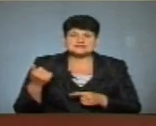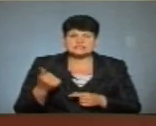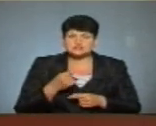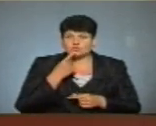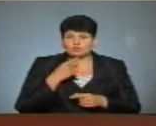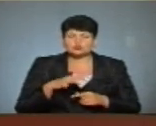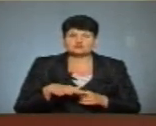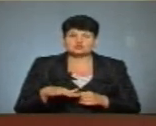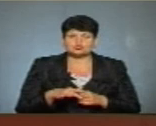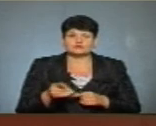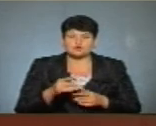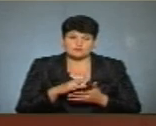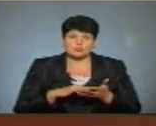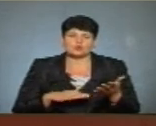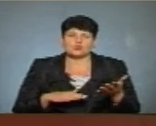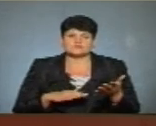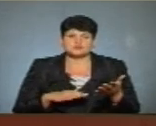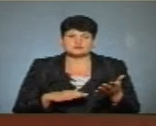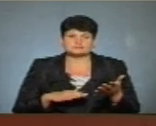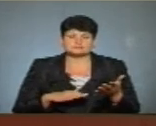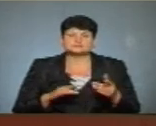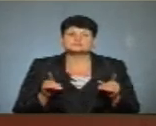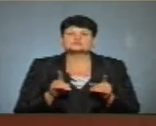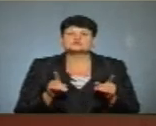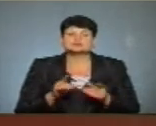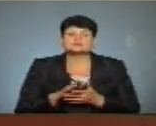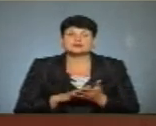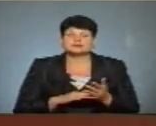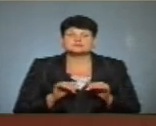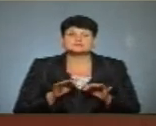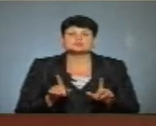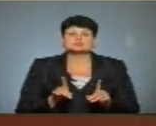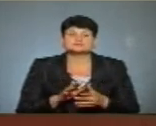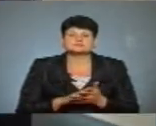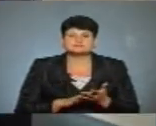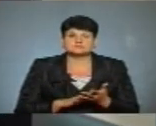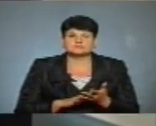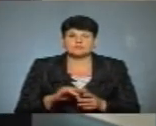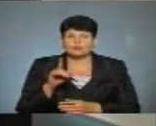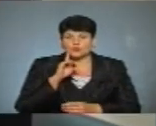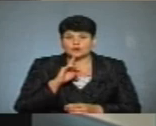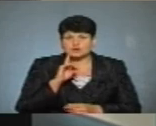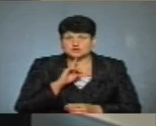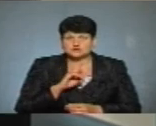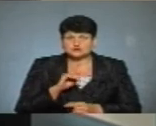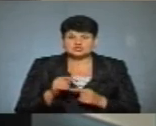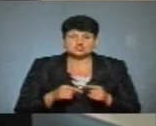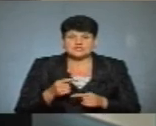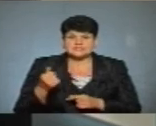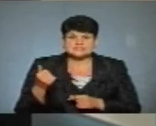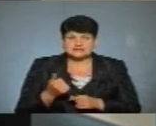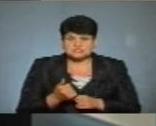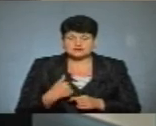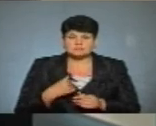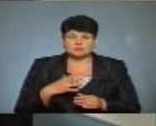червону зону в Тернополі подовжать, які дії ви будете тоді поки приймати. Поки що через тиждень,